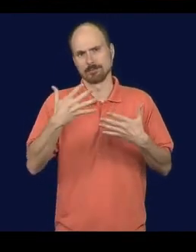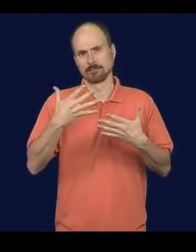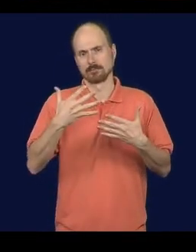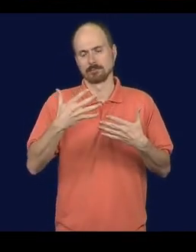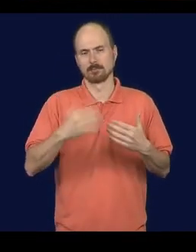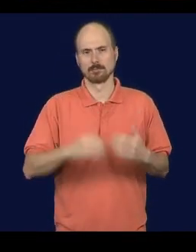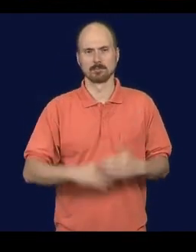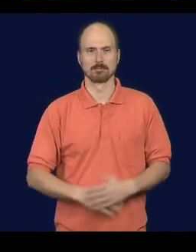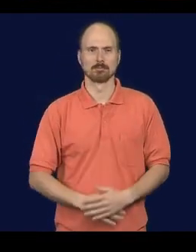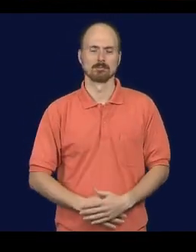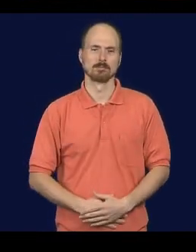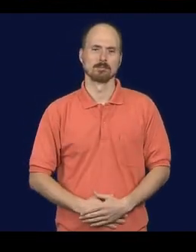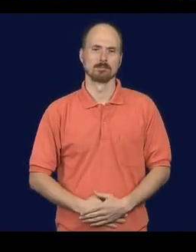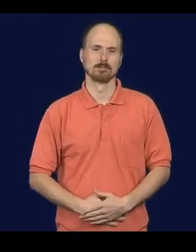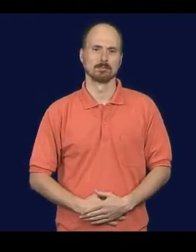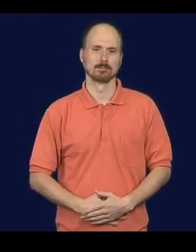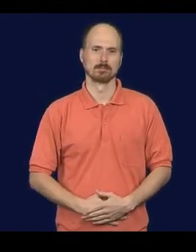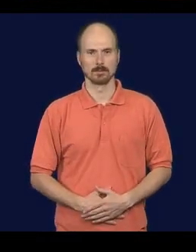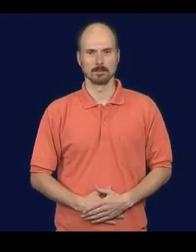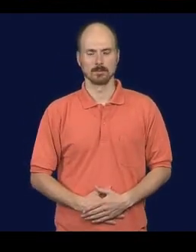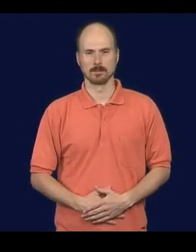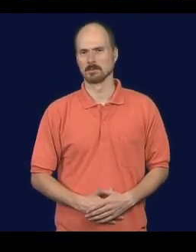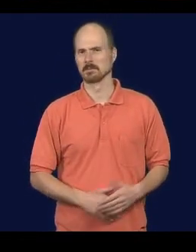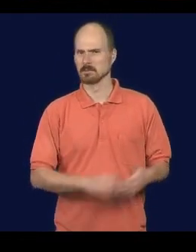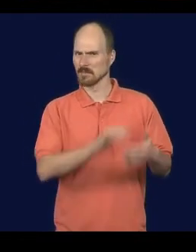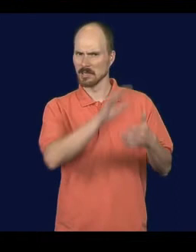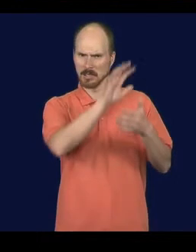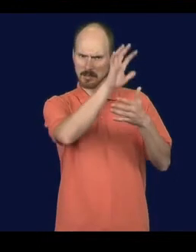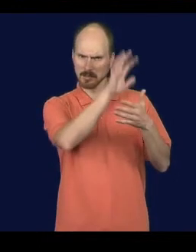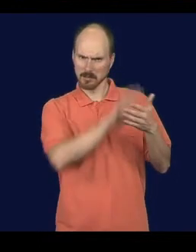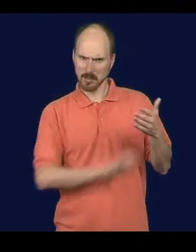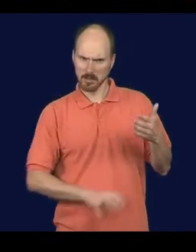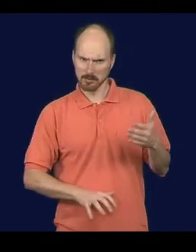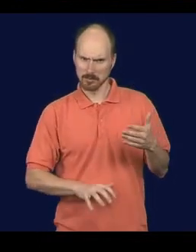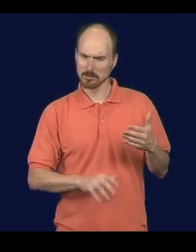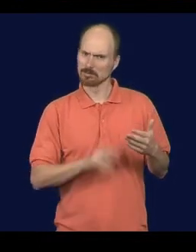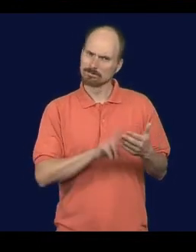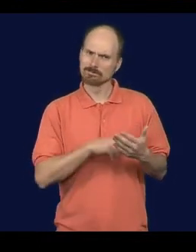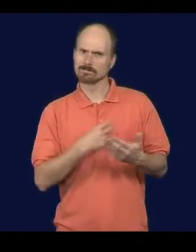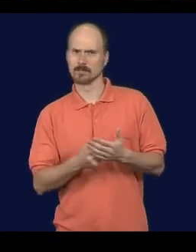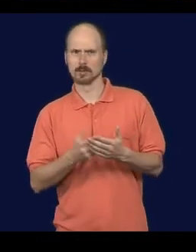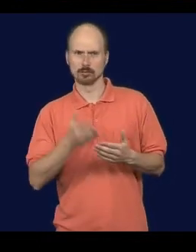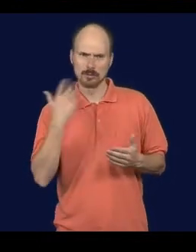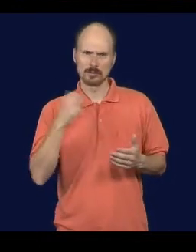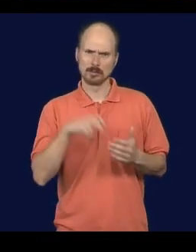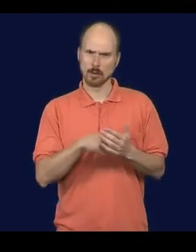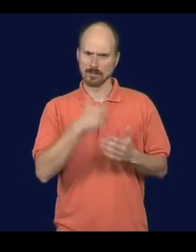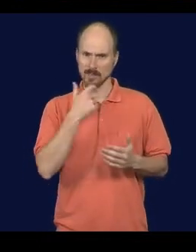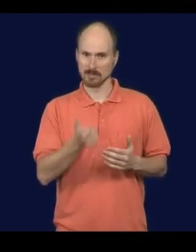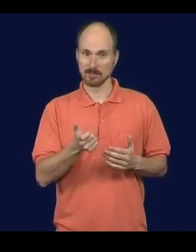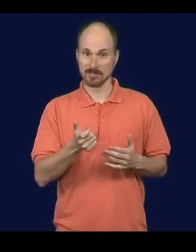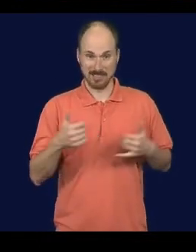chtěl ještě ukázat, teda hlavně tu Wikipedii. Co je Praha?